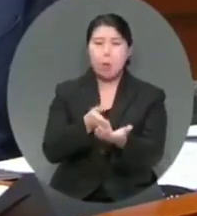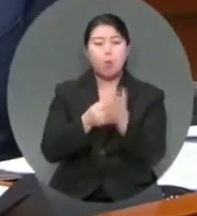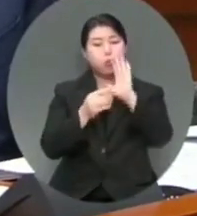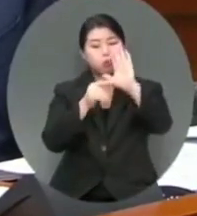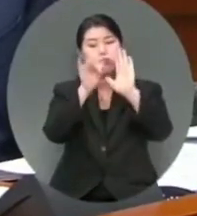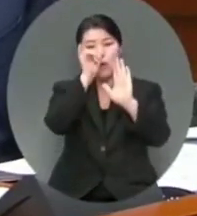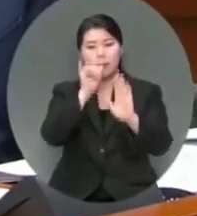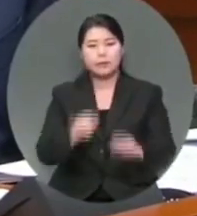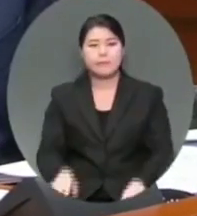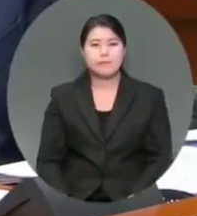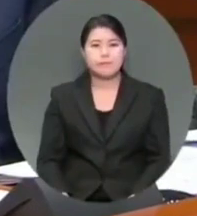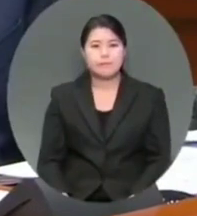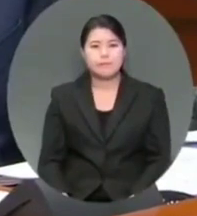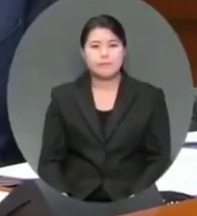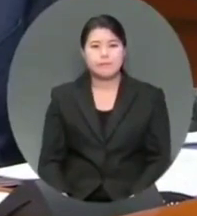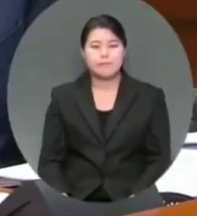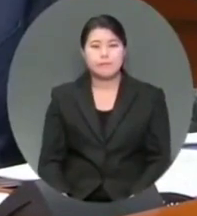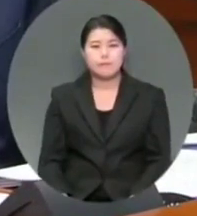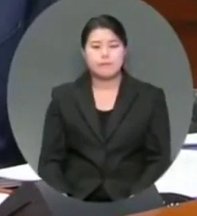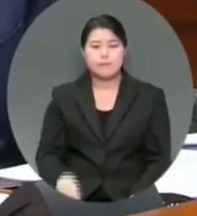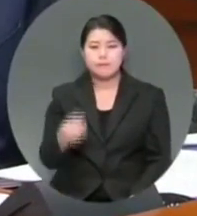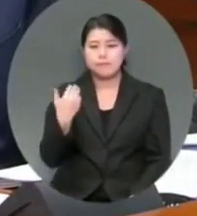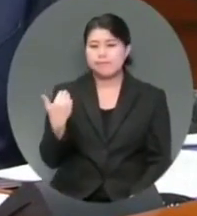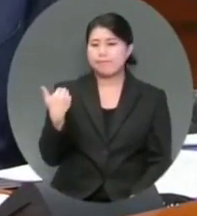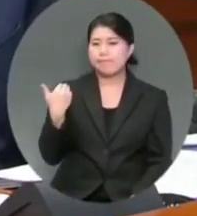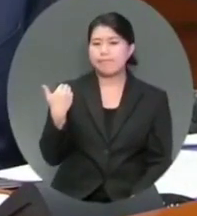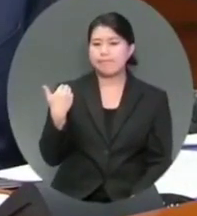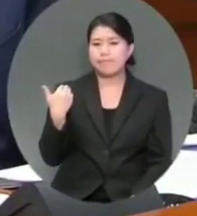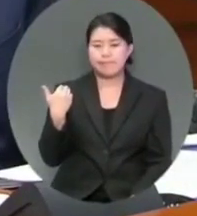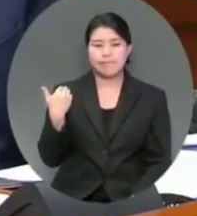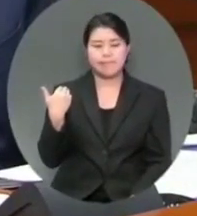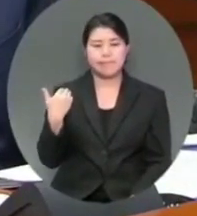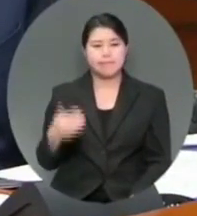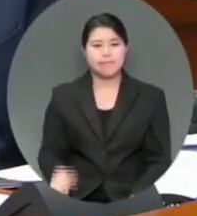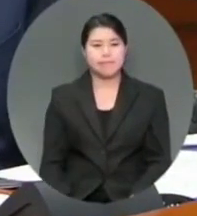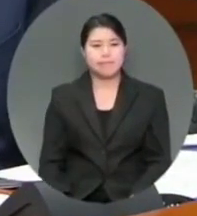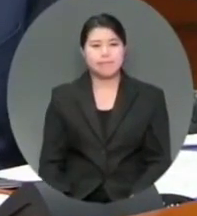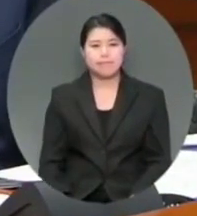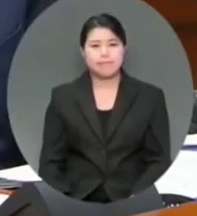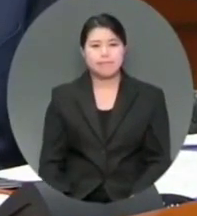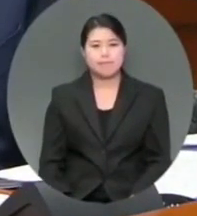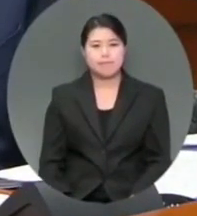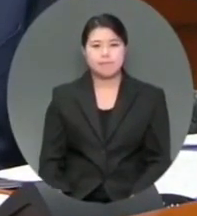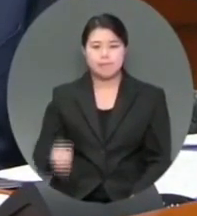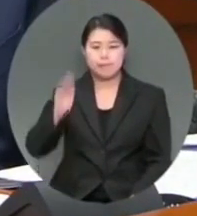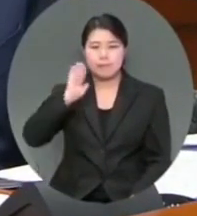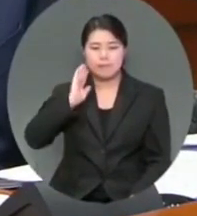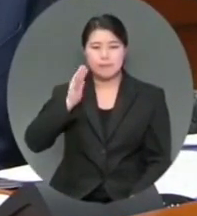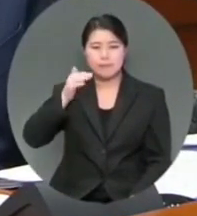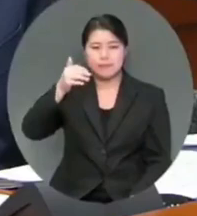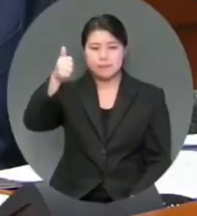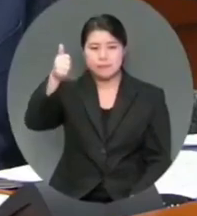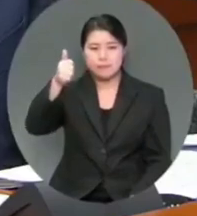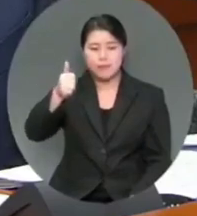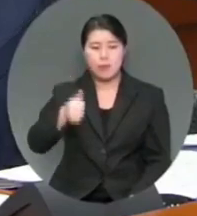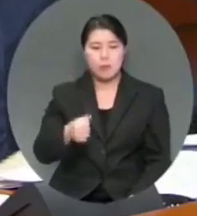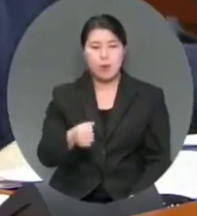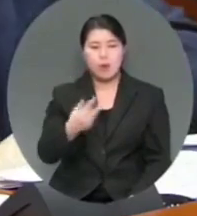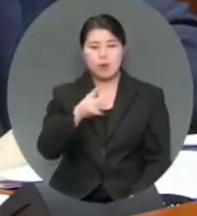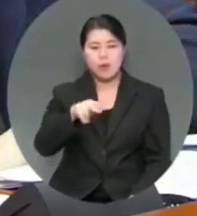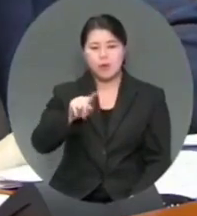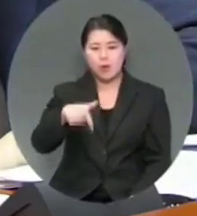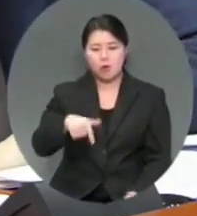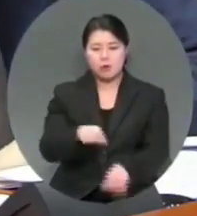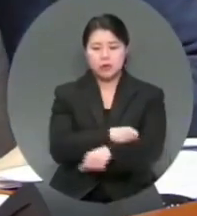있었어요. 그리고 며칠 전에는 또 매일경제인가요? 거기서 대통령 그 대덕특구 50주년 기념 행사에